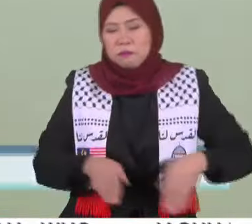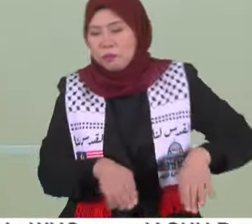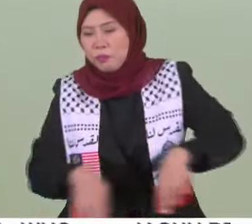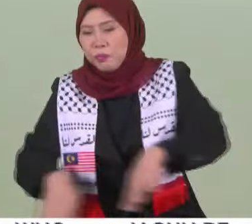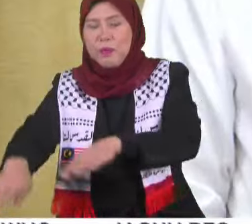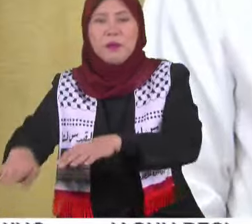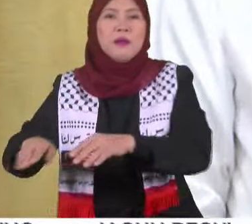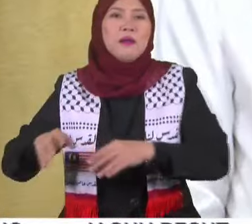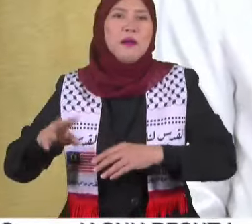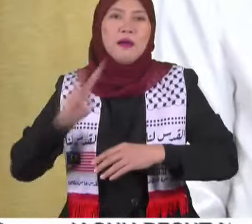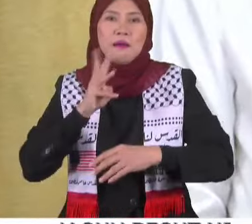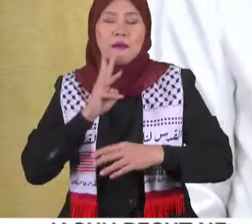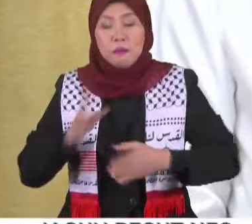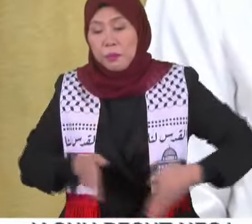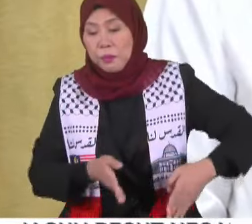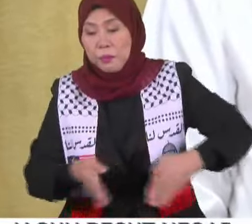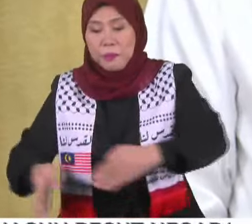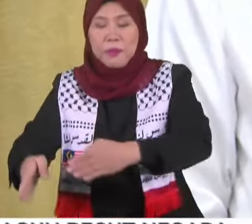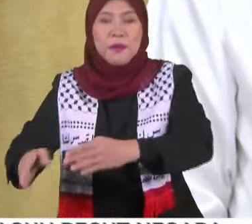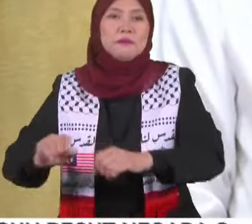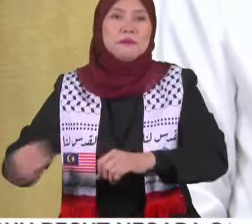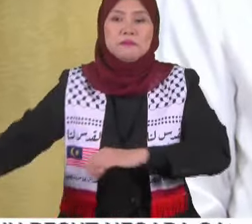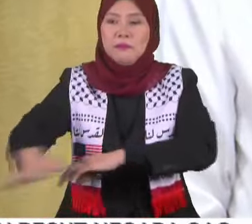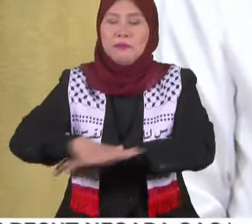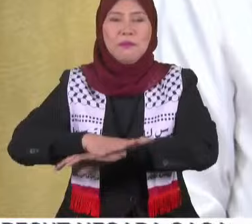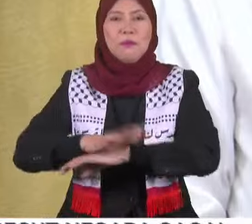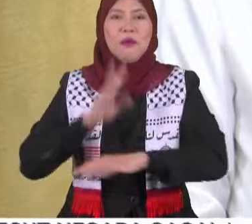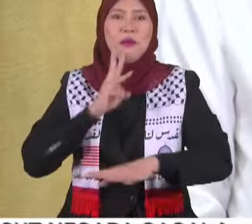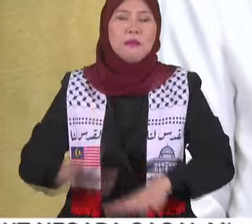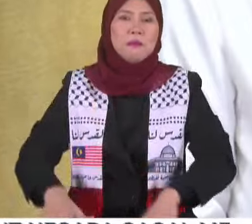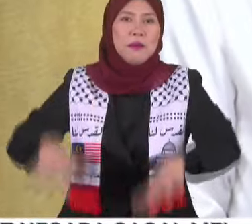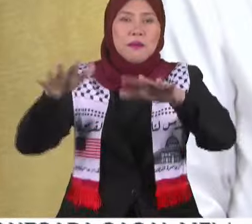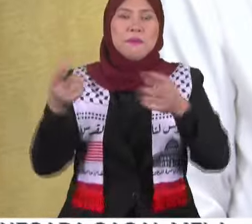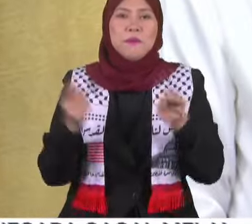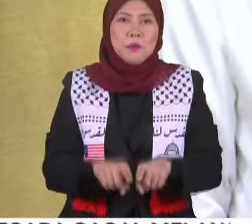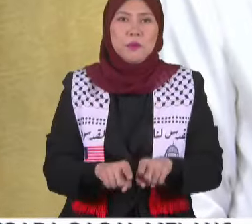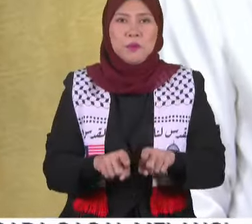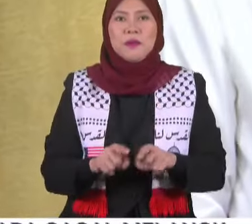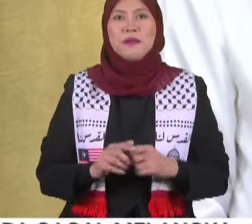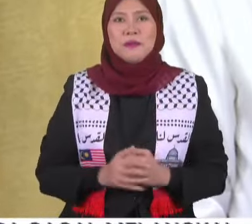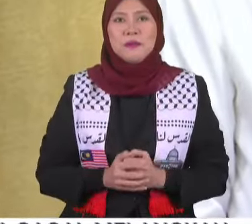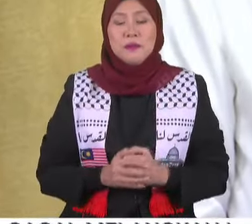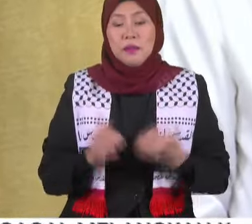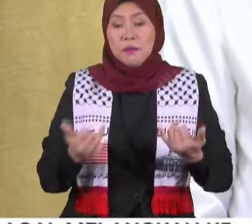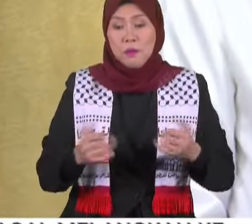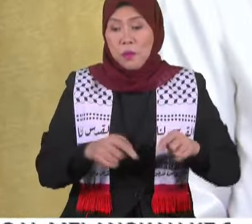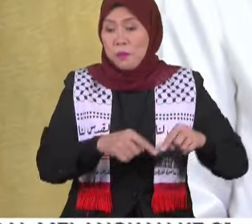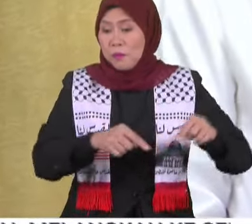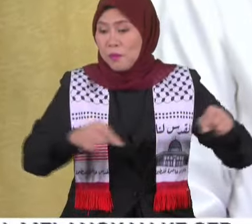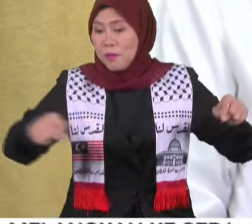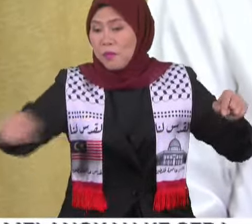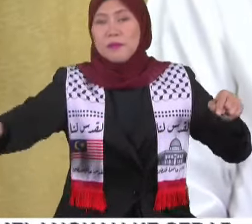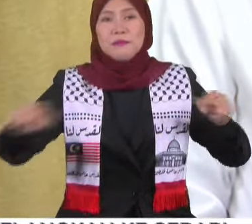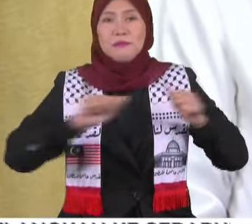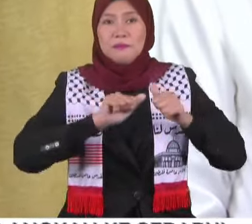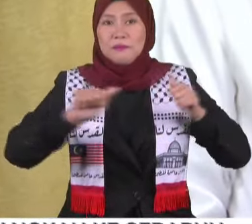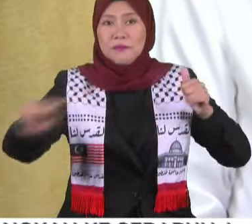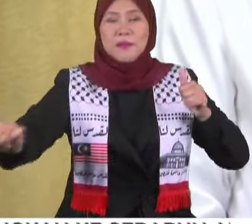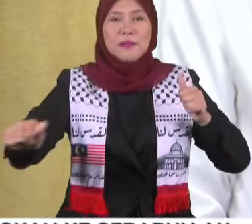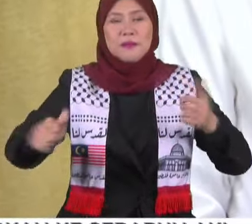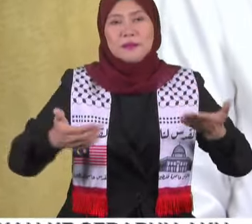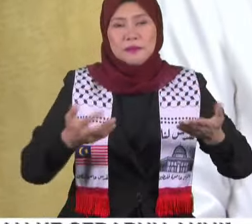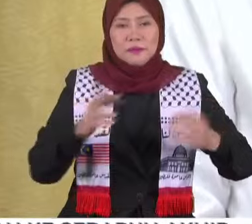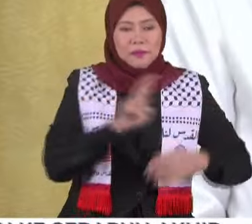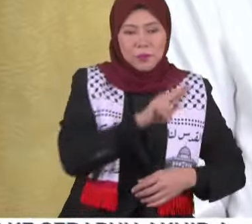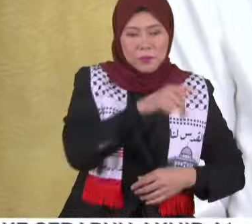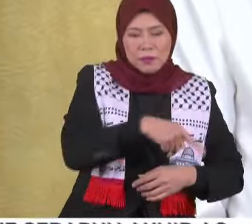dan menyebabkan banjir. Ini bagi saya masalah yang sangat besar di rantau panjang dan di Kelantan, dan